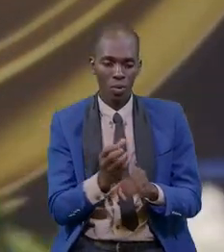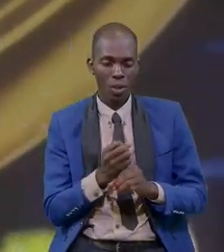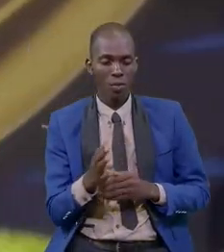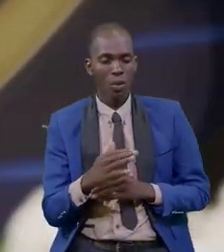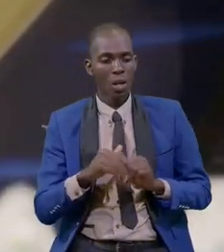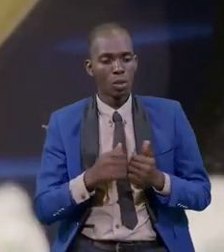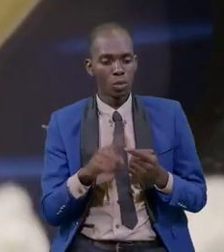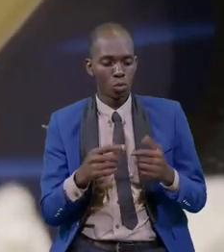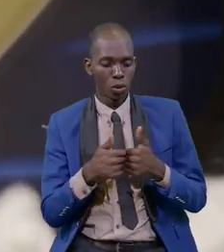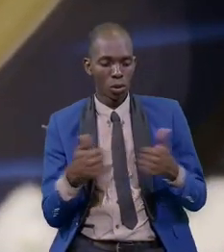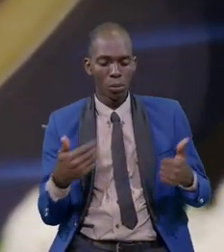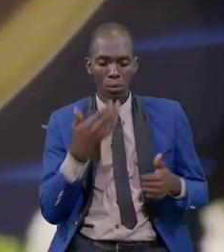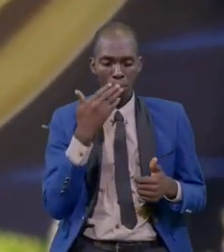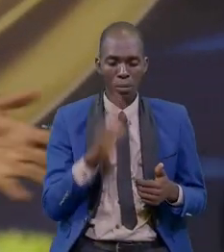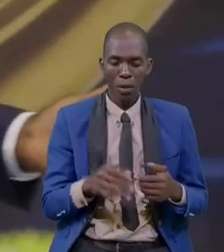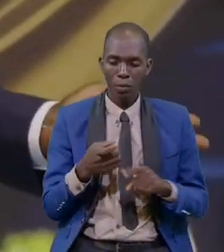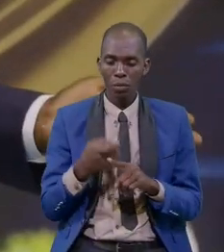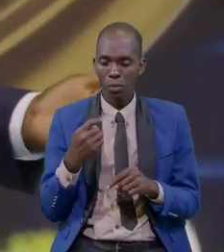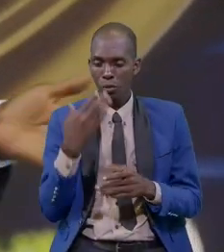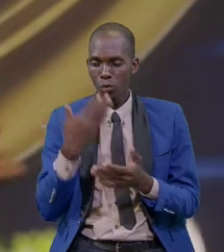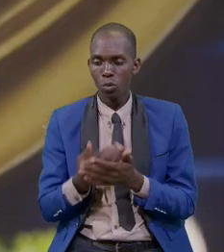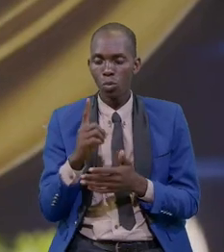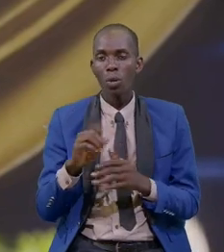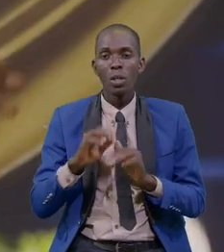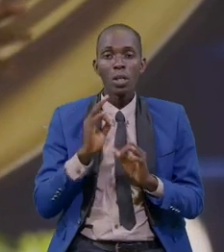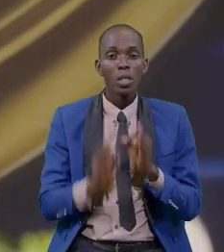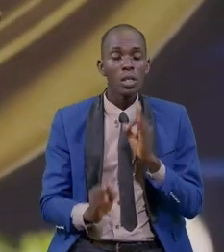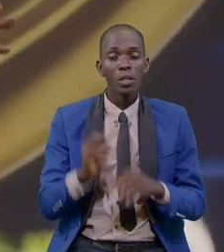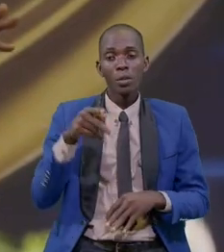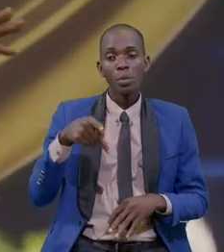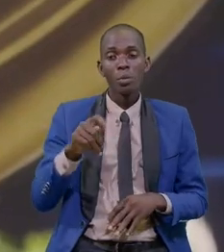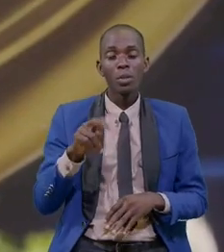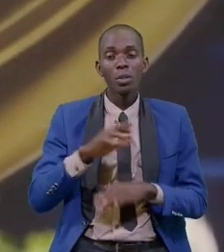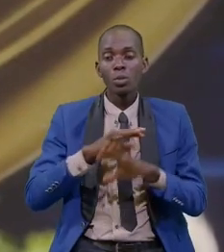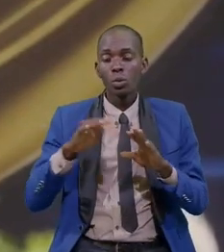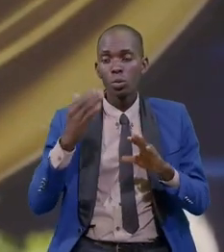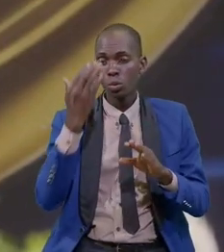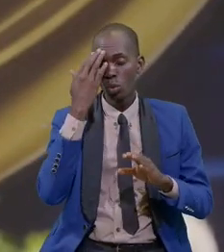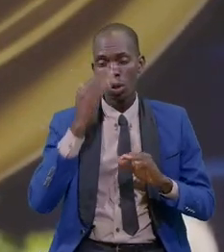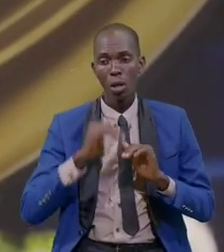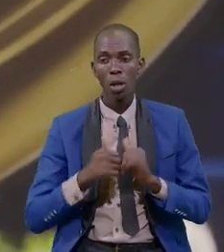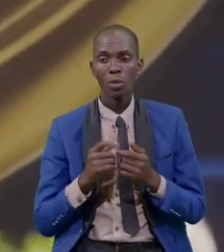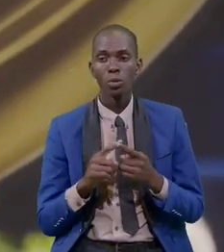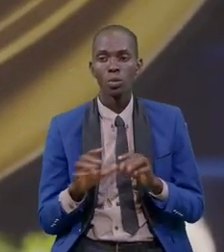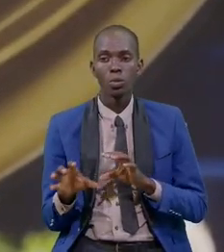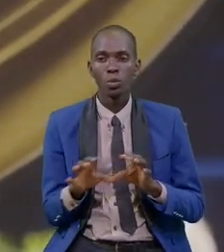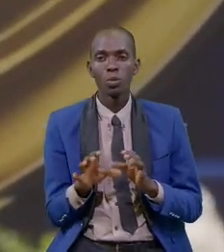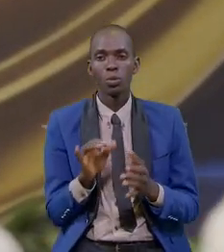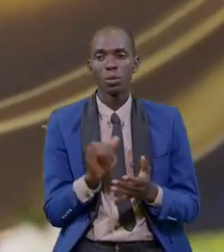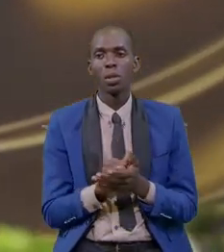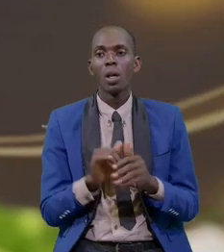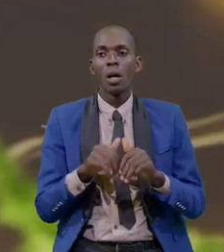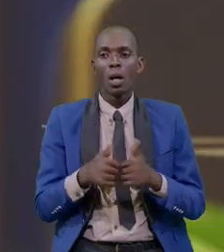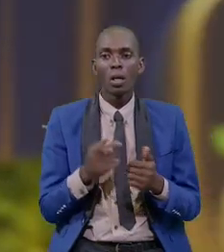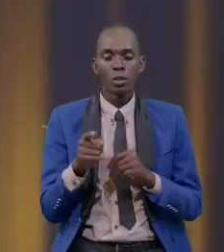j'allais dire, d'essayer de trier les poissons? Le pêcheur ne connaît pas ça. Et comment il faut faire ceci, faire cela? Comment